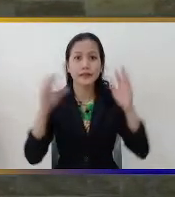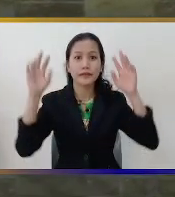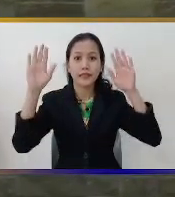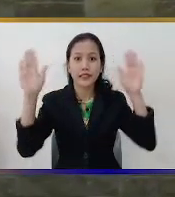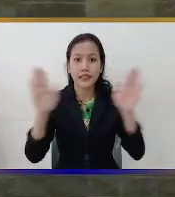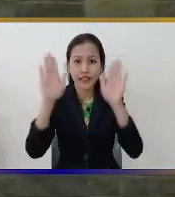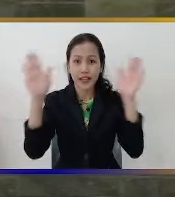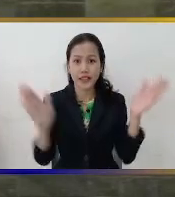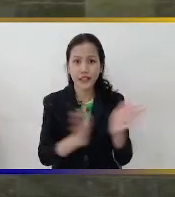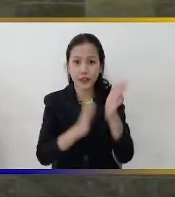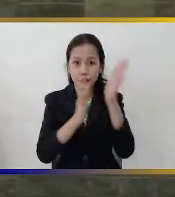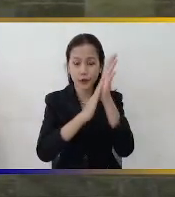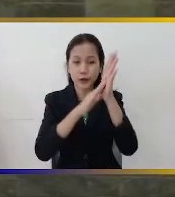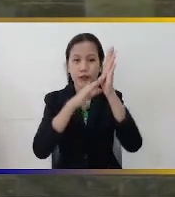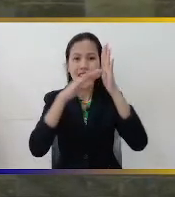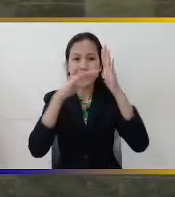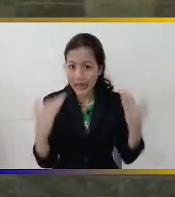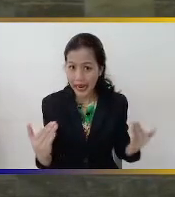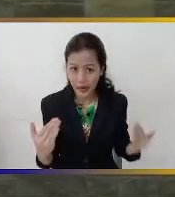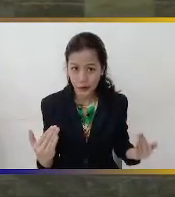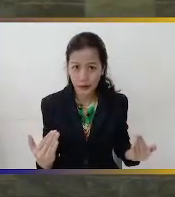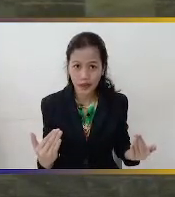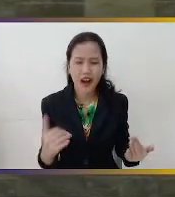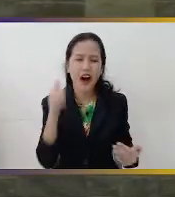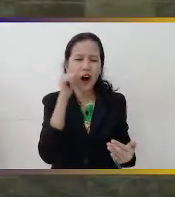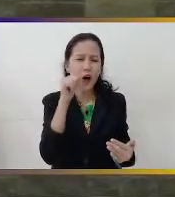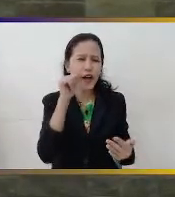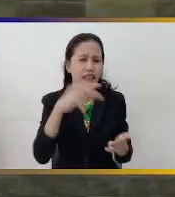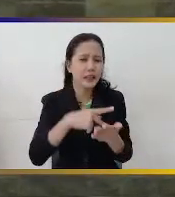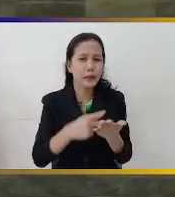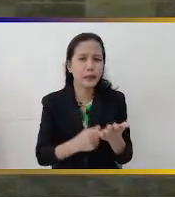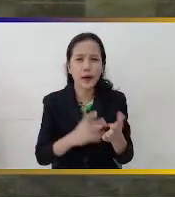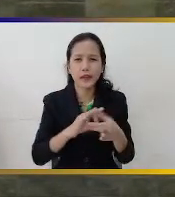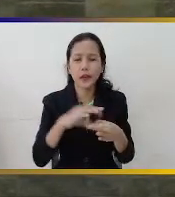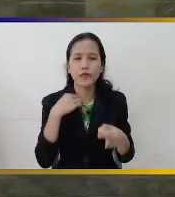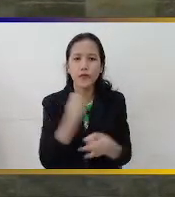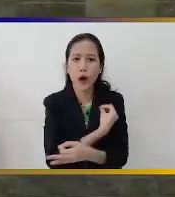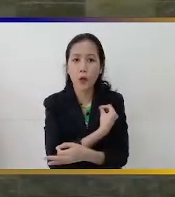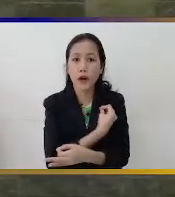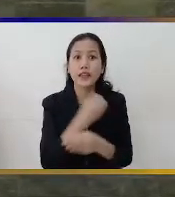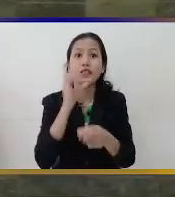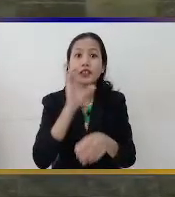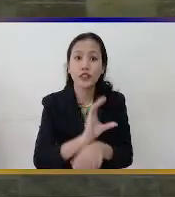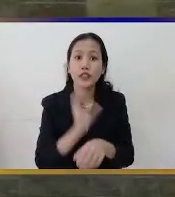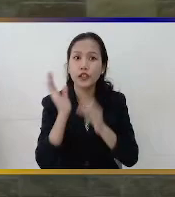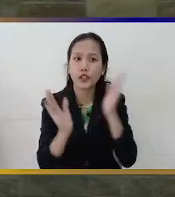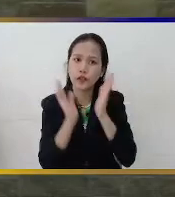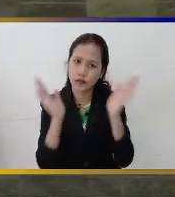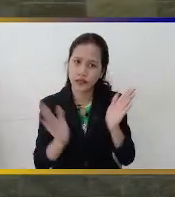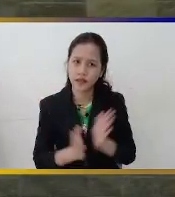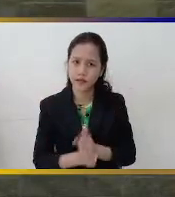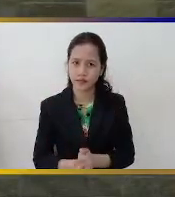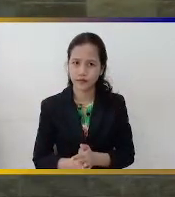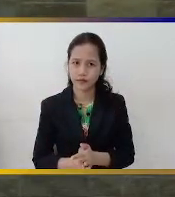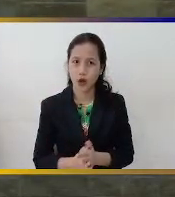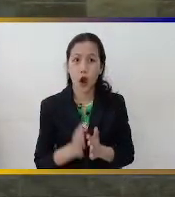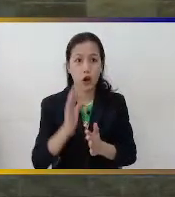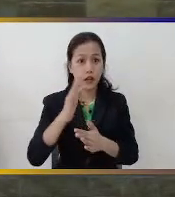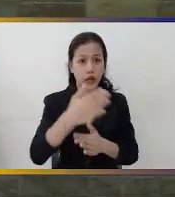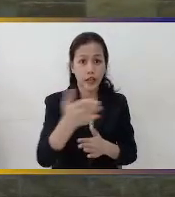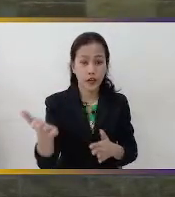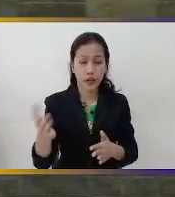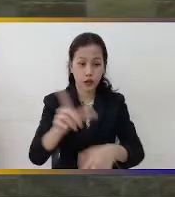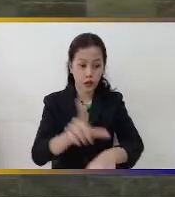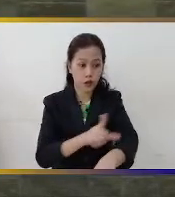mga members ng simbahan po na ito, matagal nyo na pong alam yan na ang Sunday School ay part na ng ating